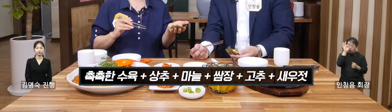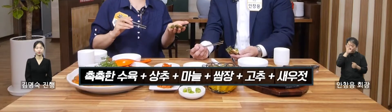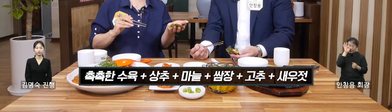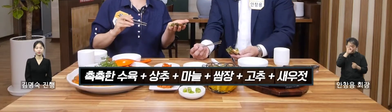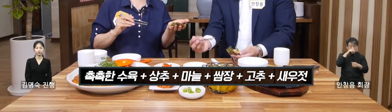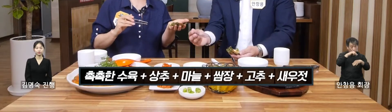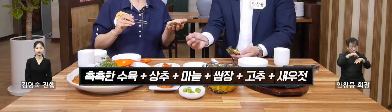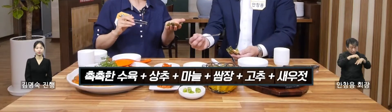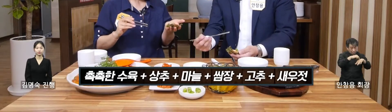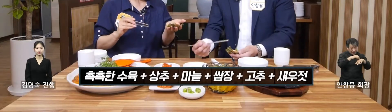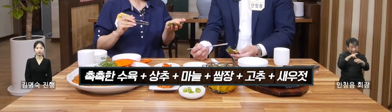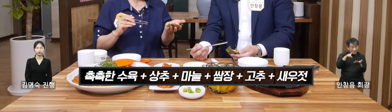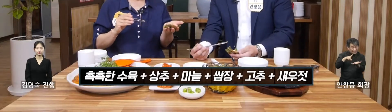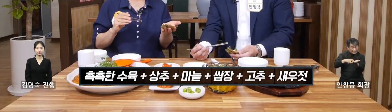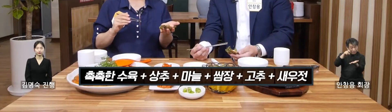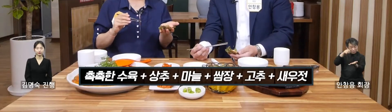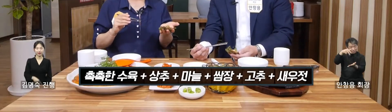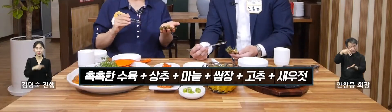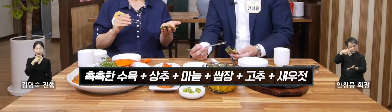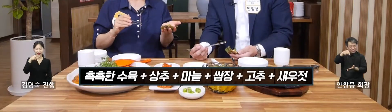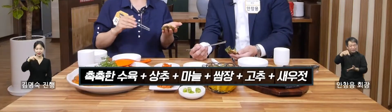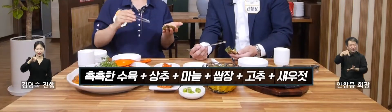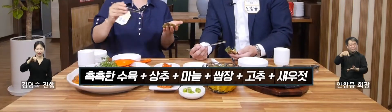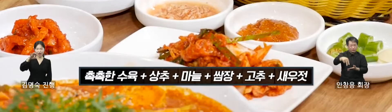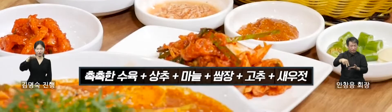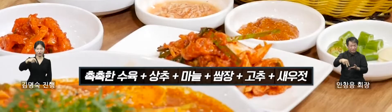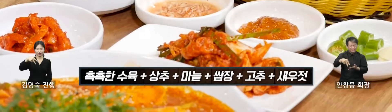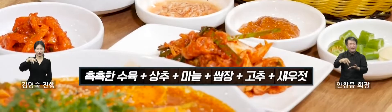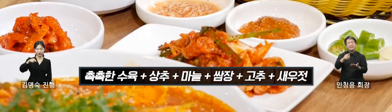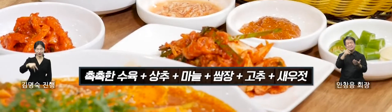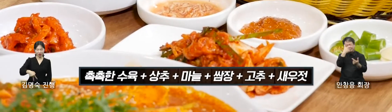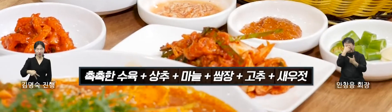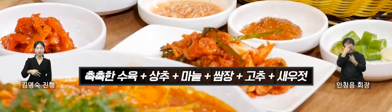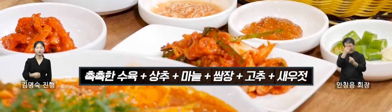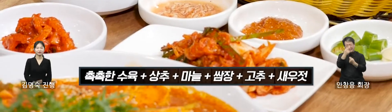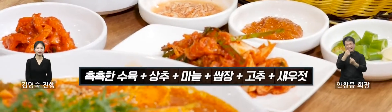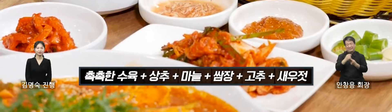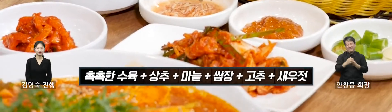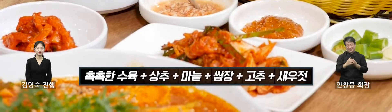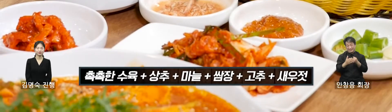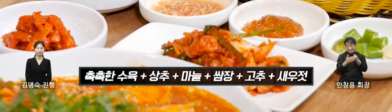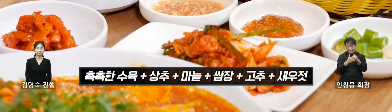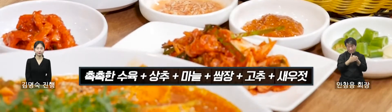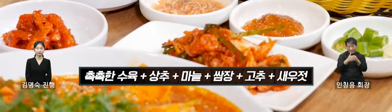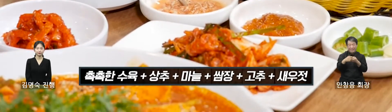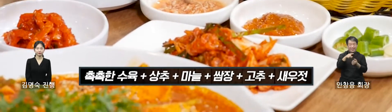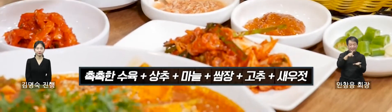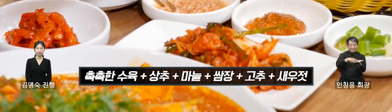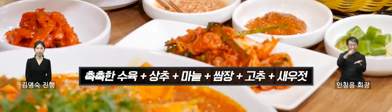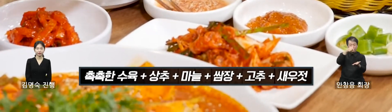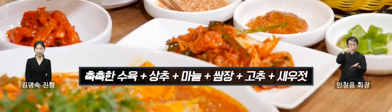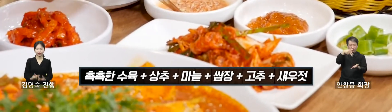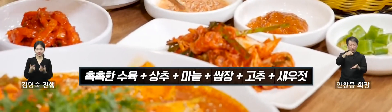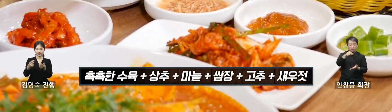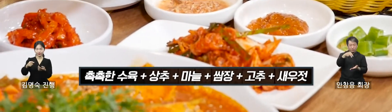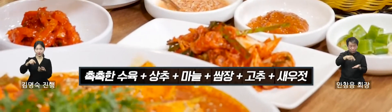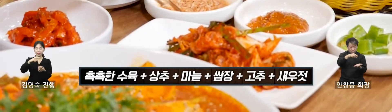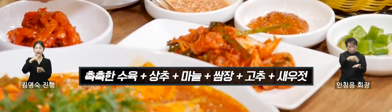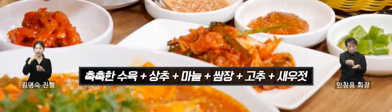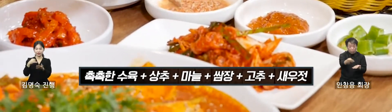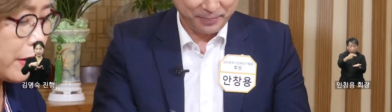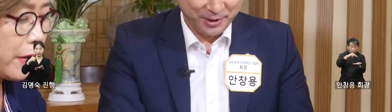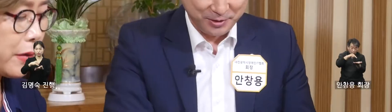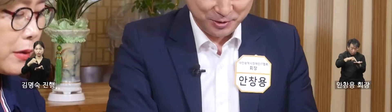네, 새우젓은 찰떡궁합이다. 네. 그쵸? 네네네. 네. 새우젓을 좀 올리고 조금